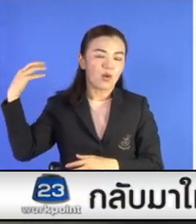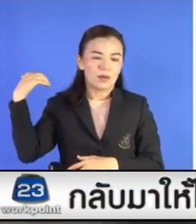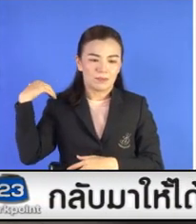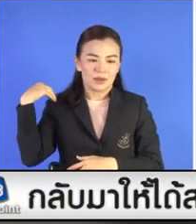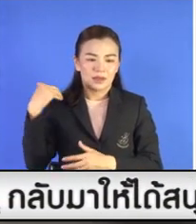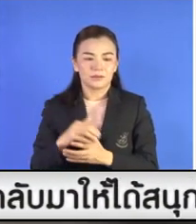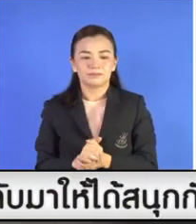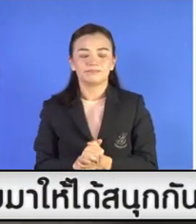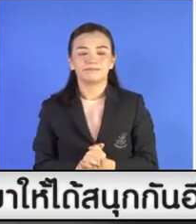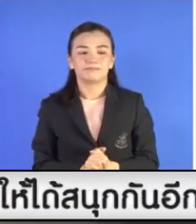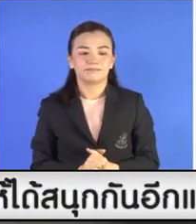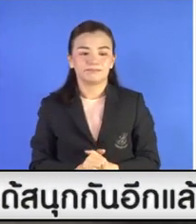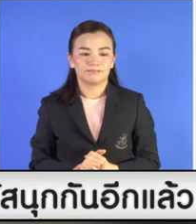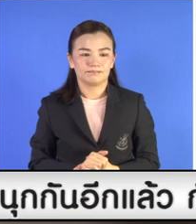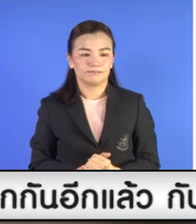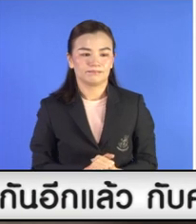งนะฮะ